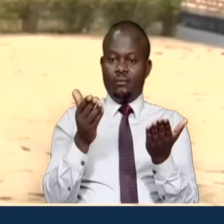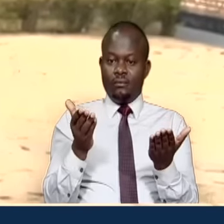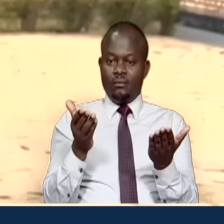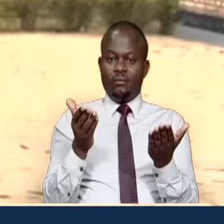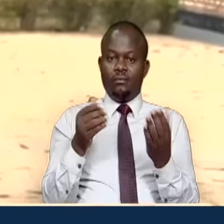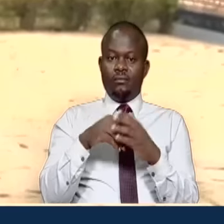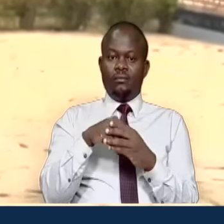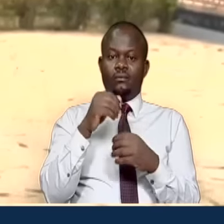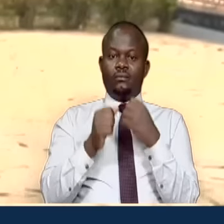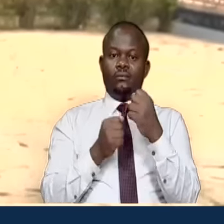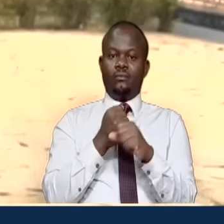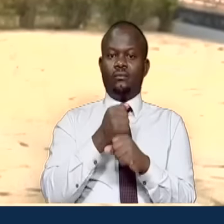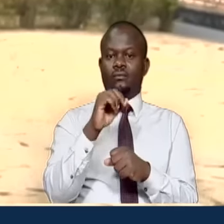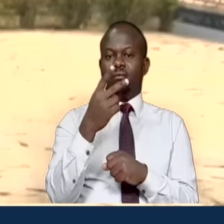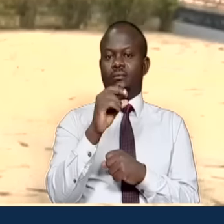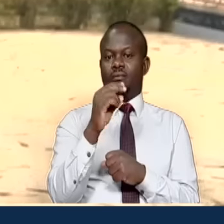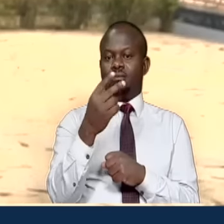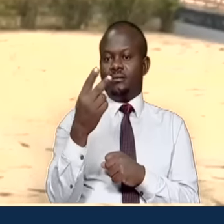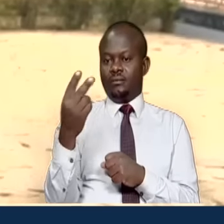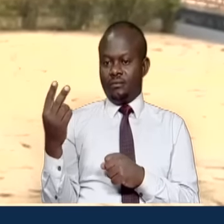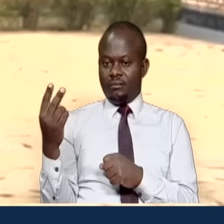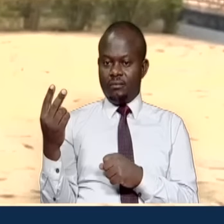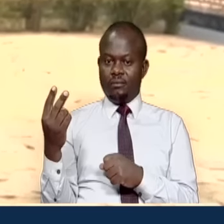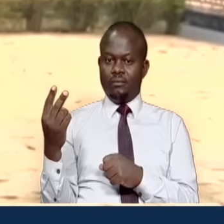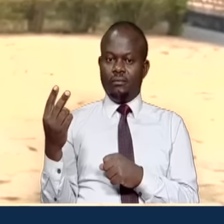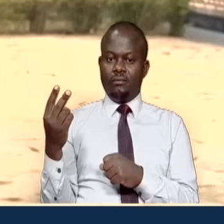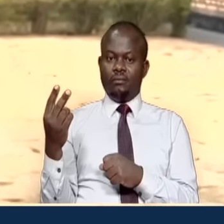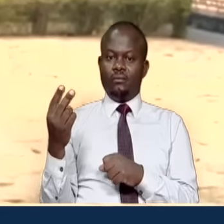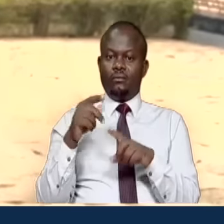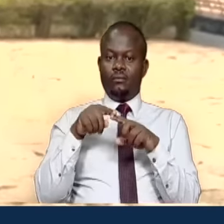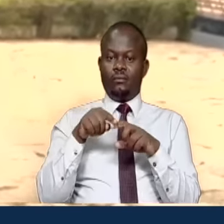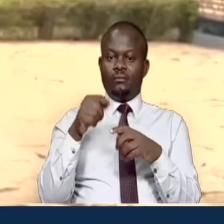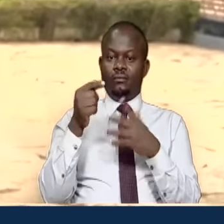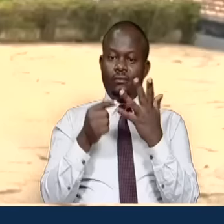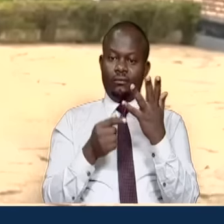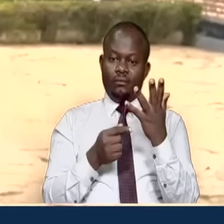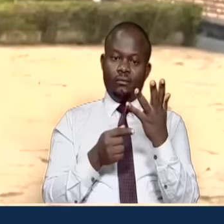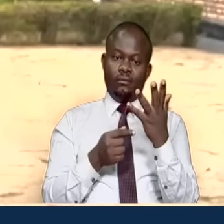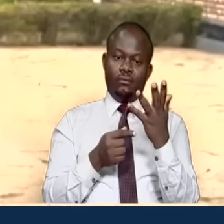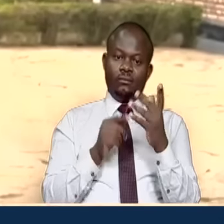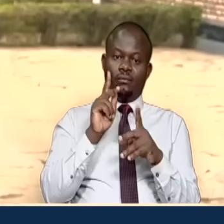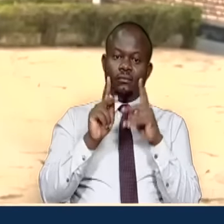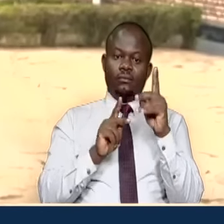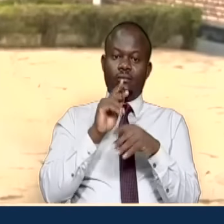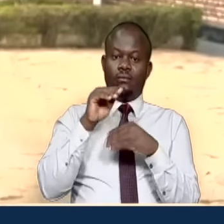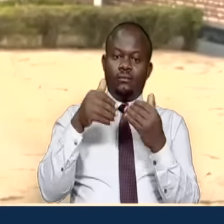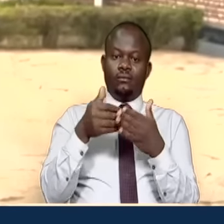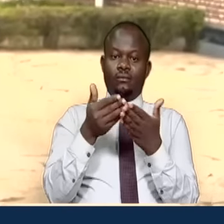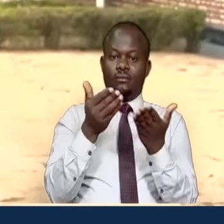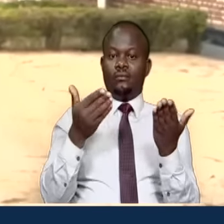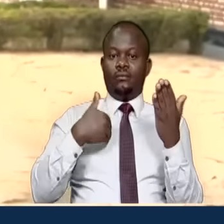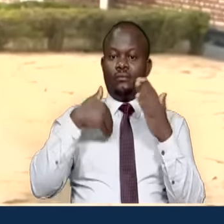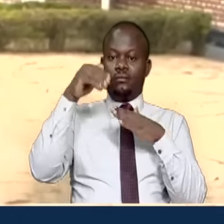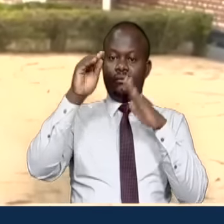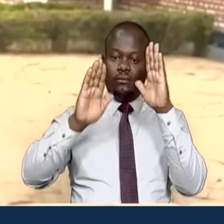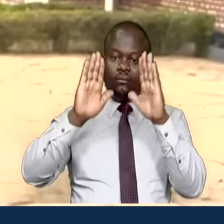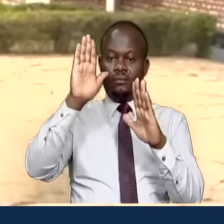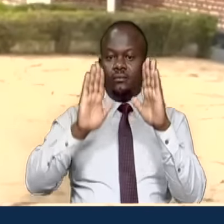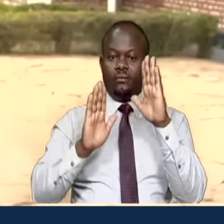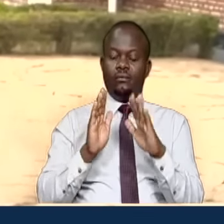muri 2022 bitewe n'abaturage babigizemo uruhare,